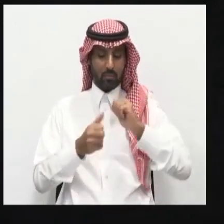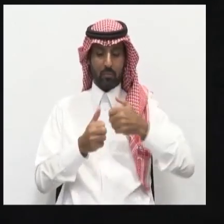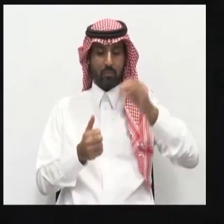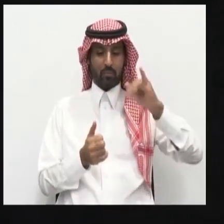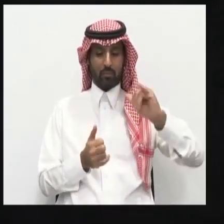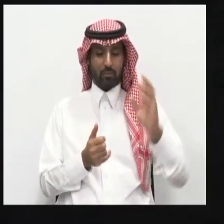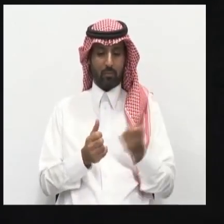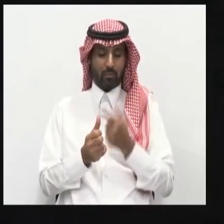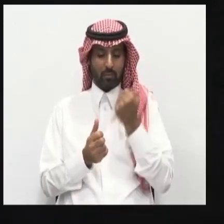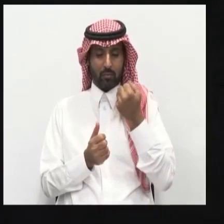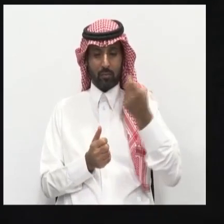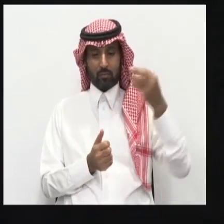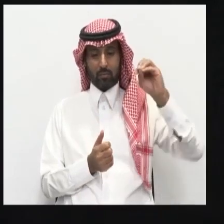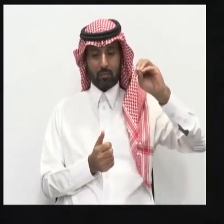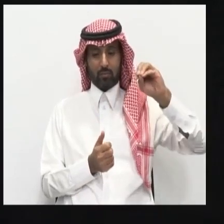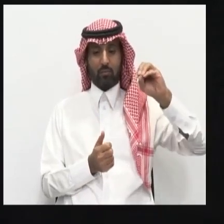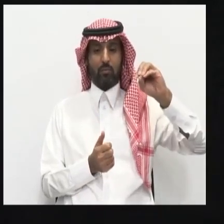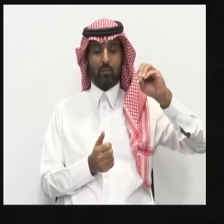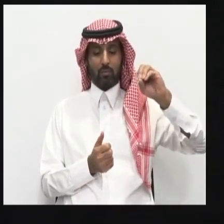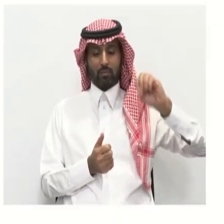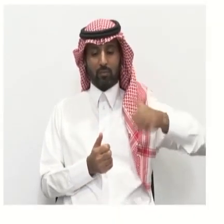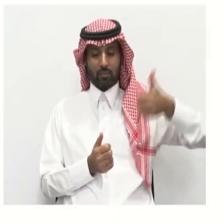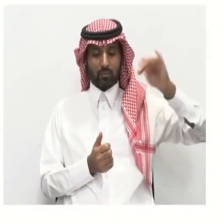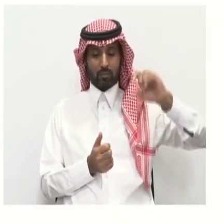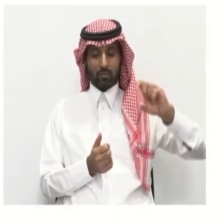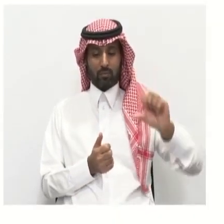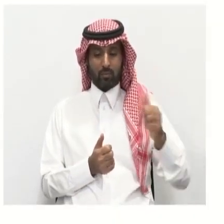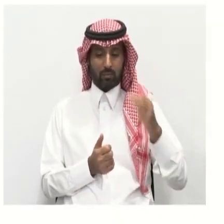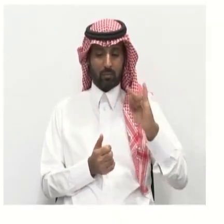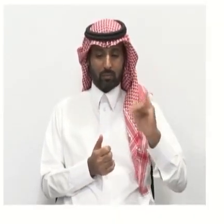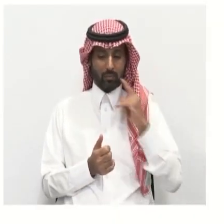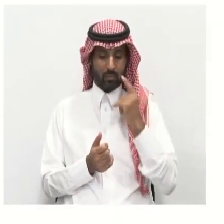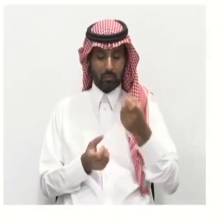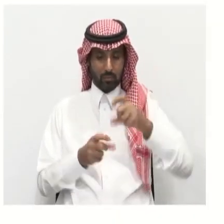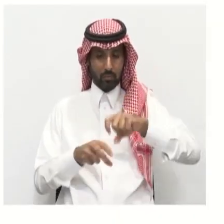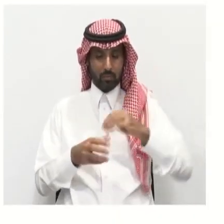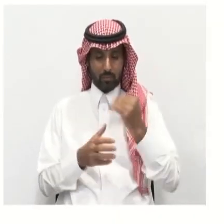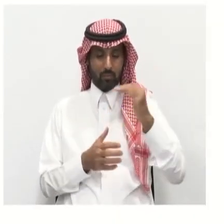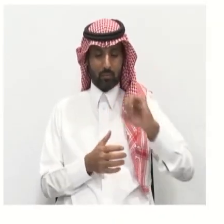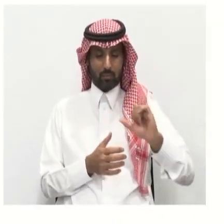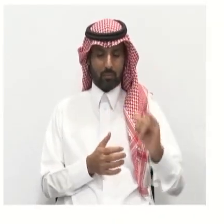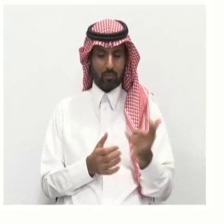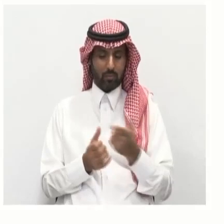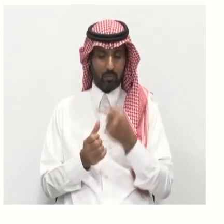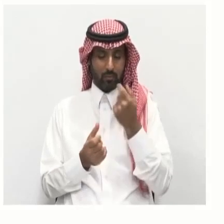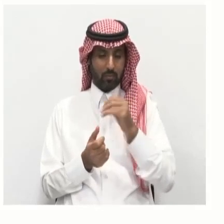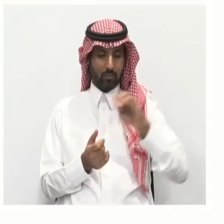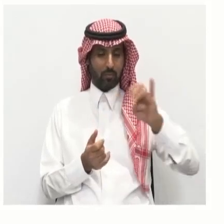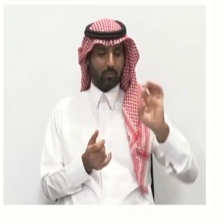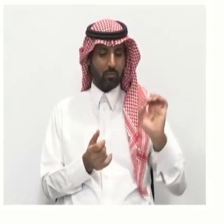البنزويك مع هيدروكسيد المغنيسيوم حمض البنزويك يا شباب هو معطيك اياه اللي